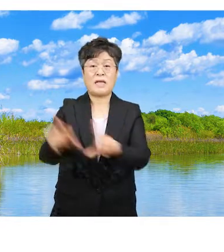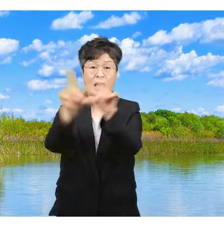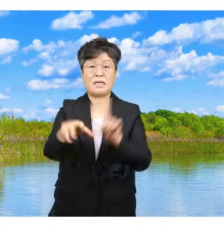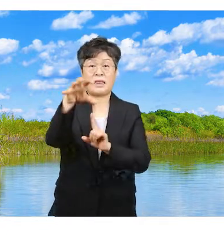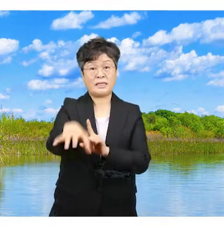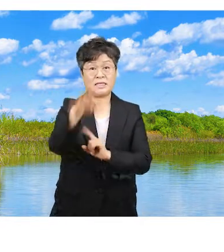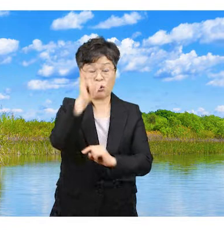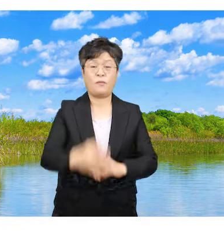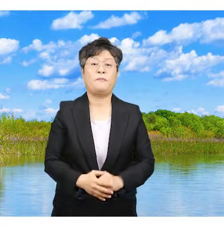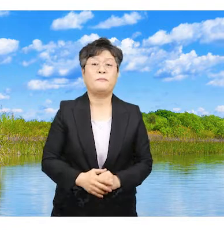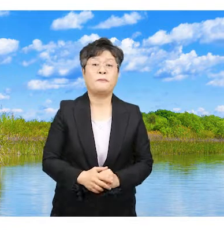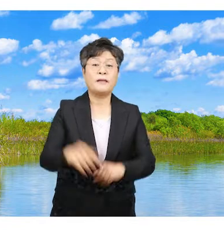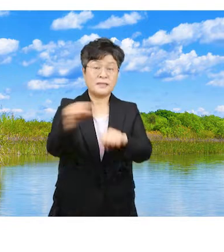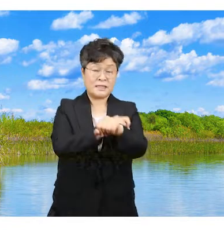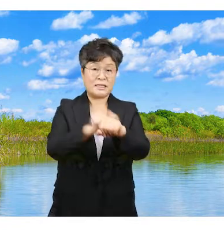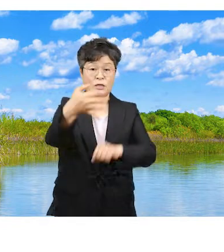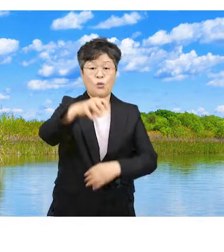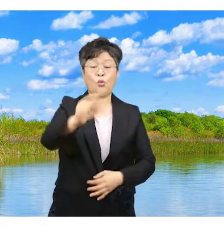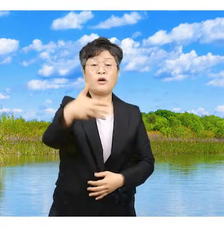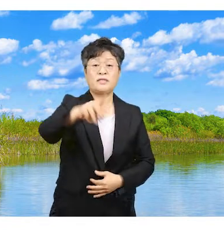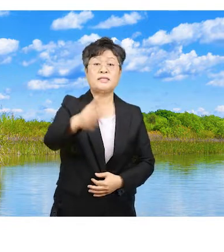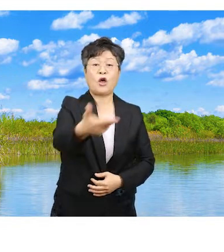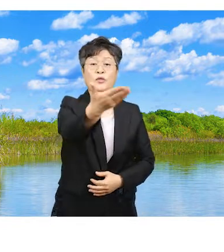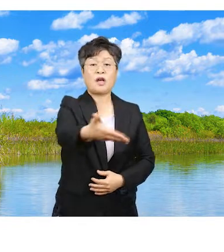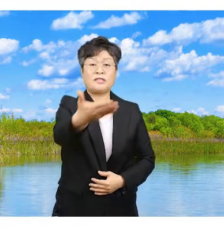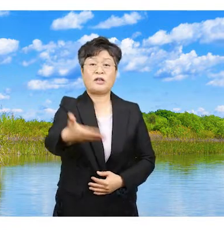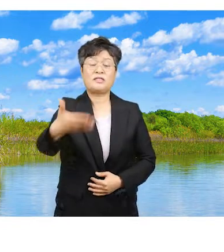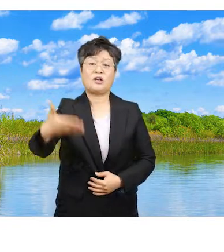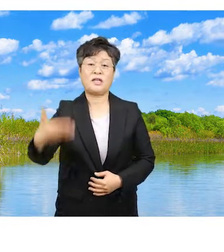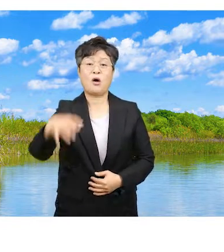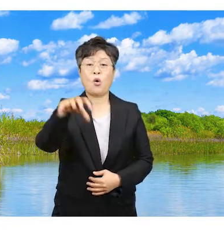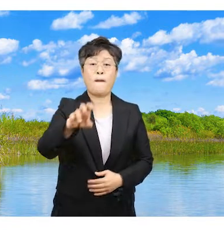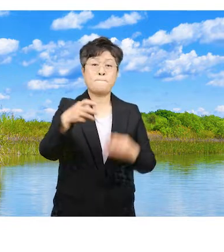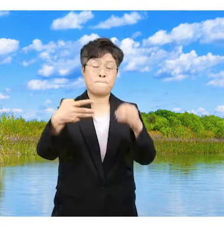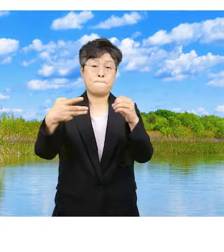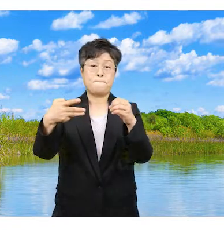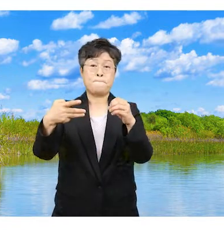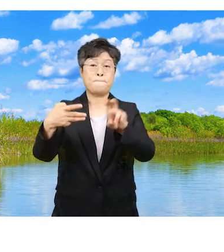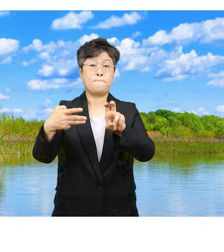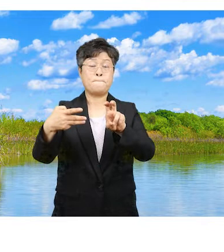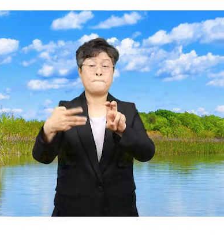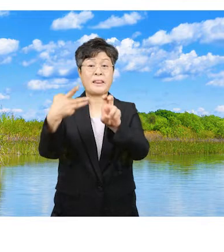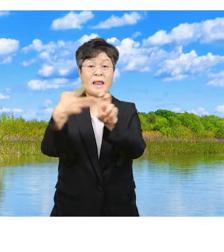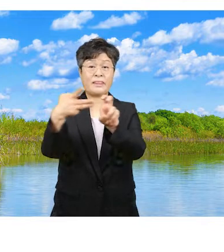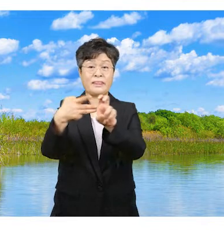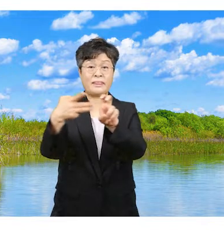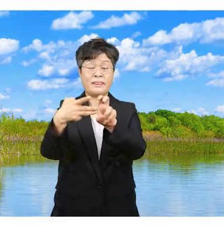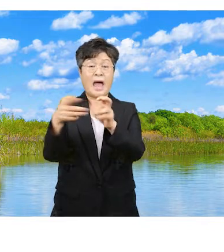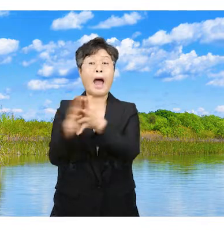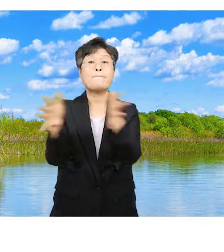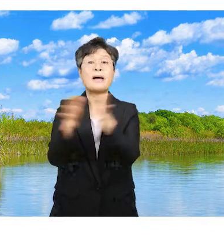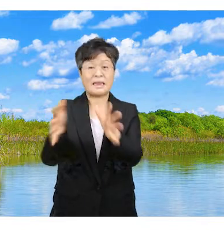이런 쪽이 있고요. 특히나 또 원천천으로 흘러가는 지역이 메탄 지역, 지금 이제 아파트 숲으로